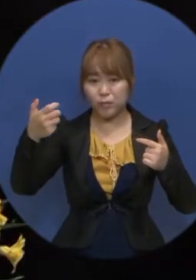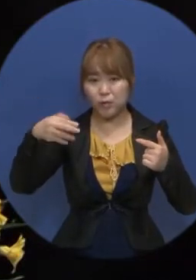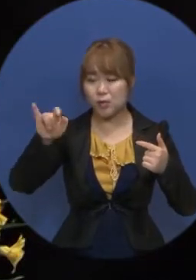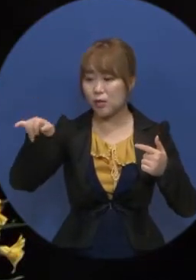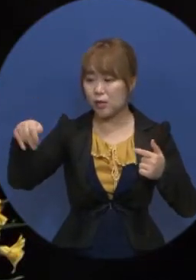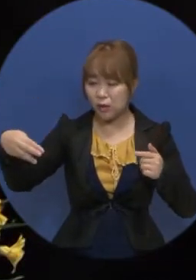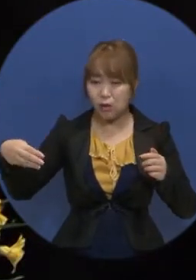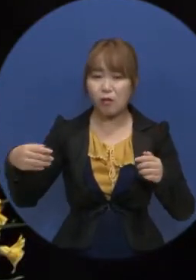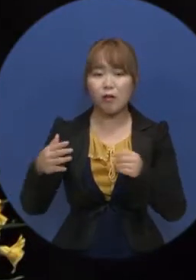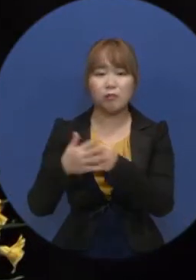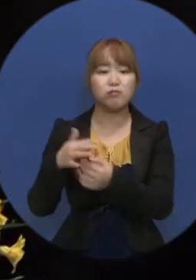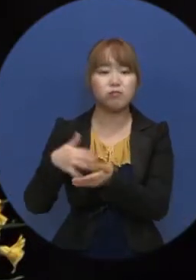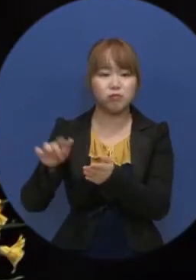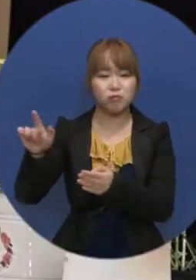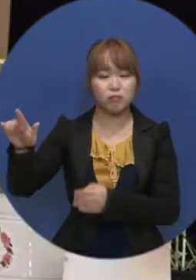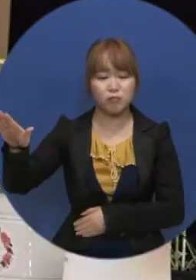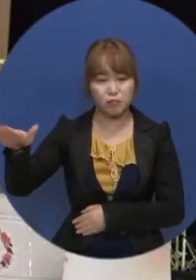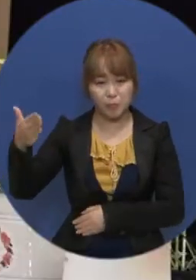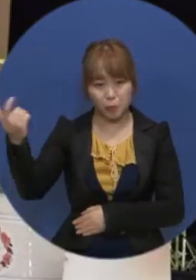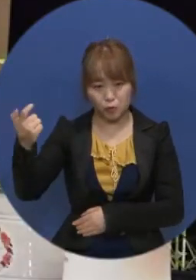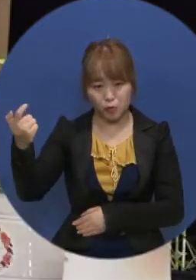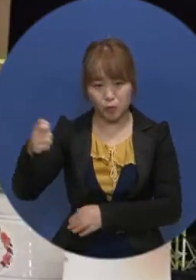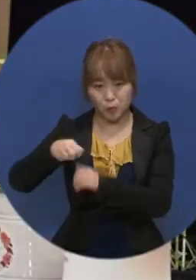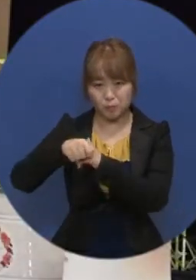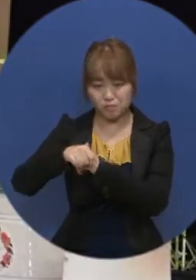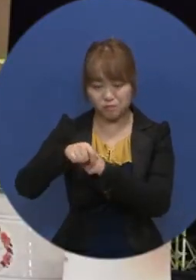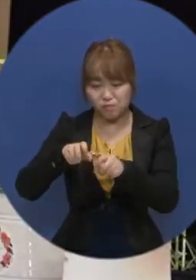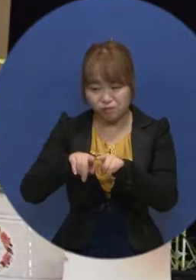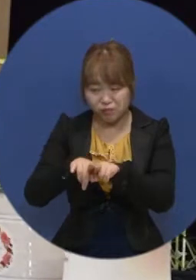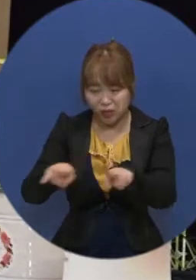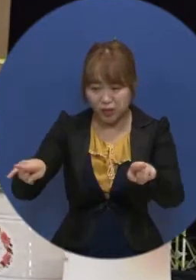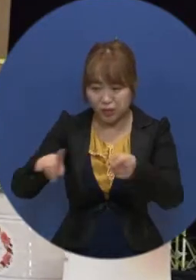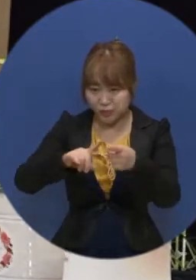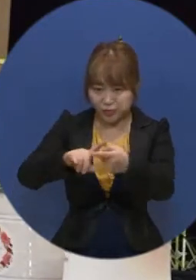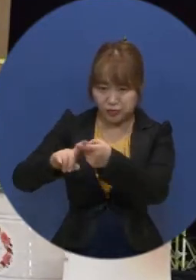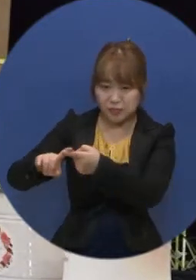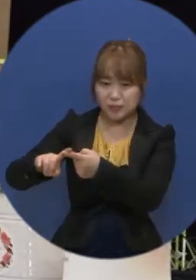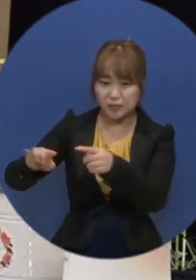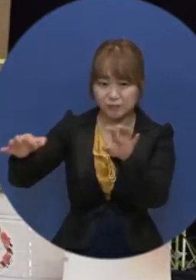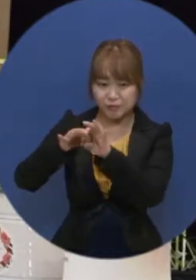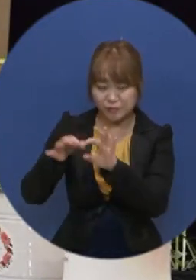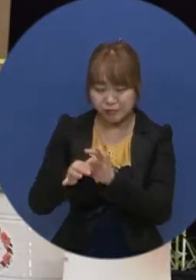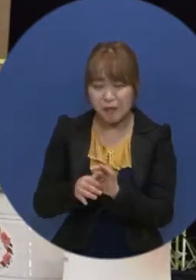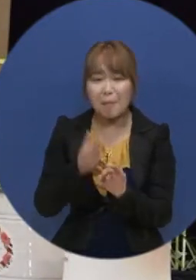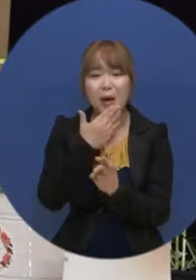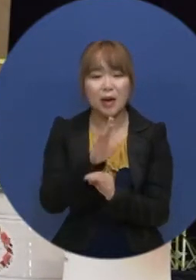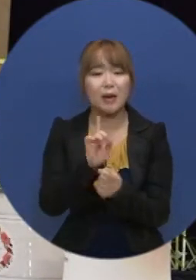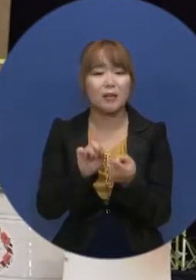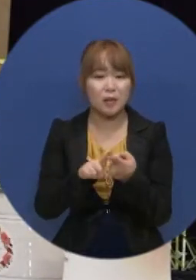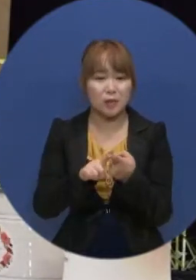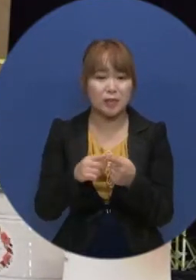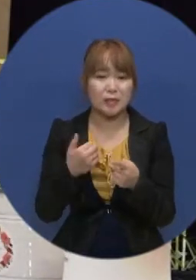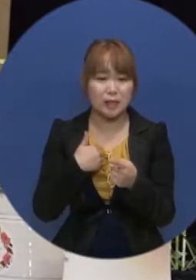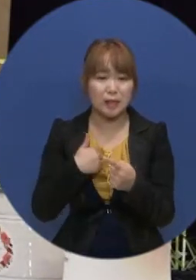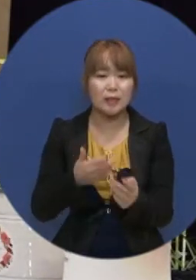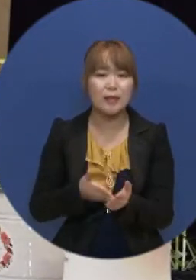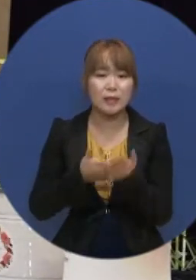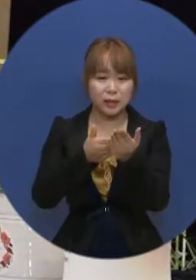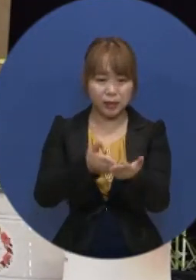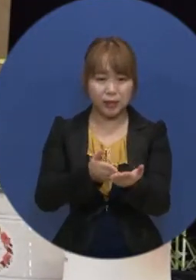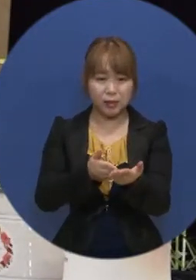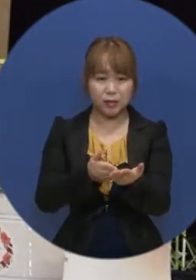채널이요? 960 회선을. 네. 이렇게 연결할 수 있는 네네. 그런 거를 제가